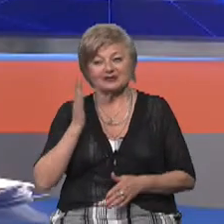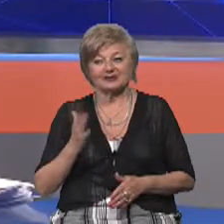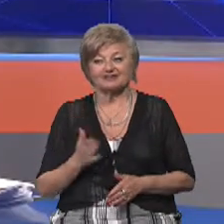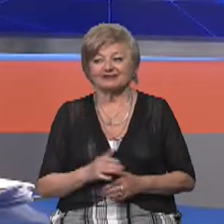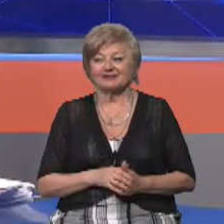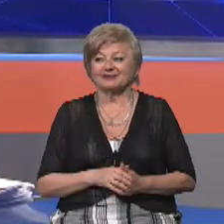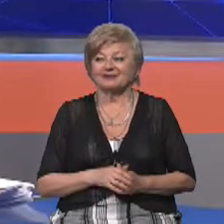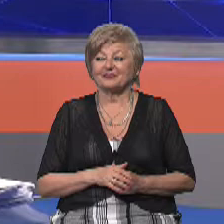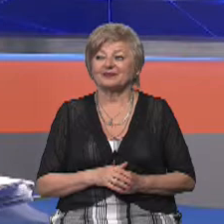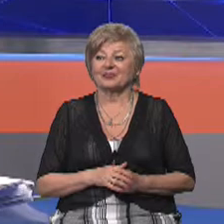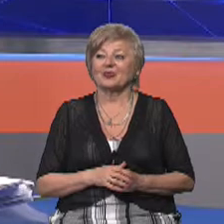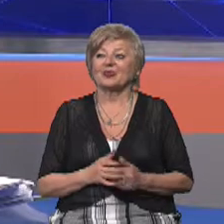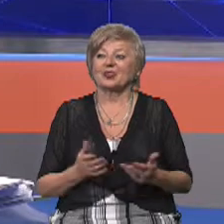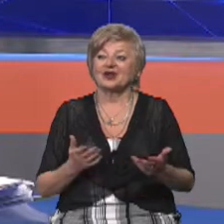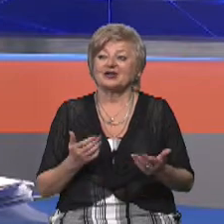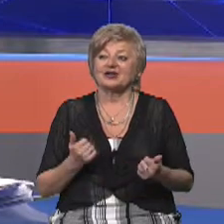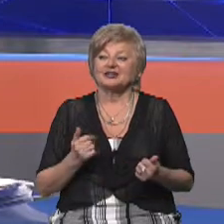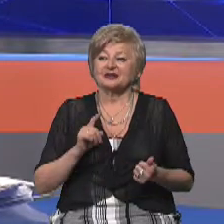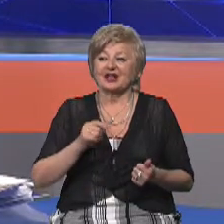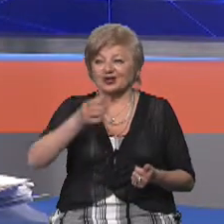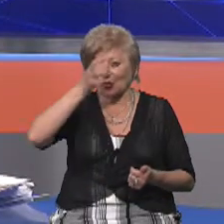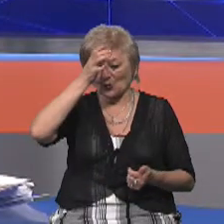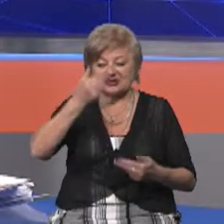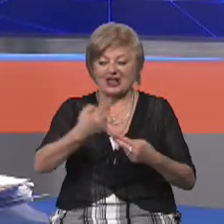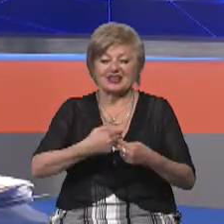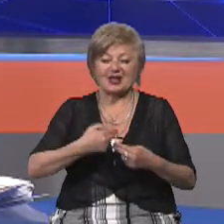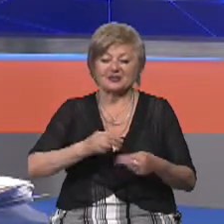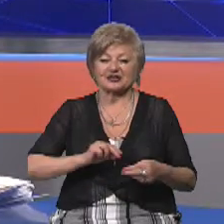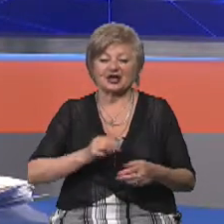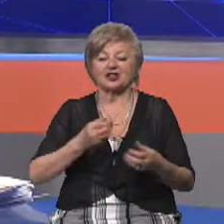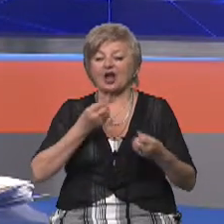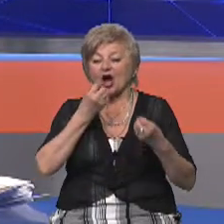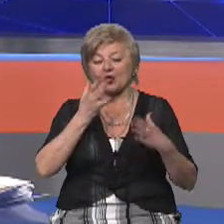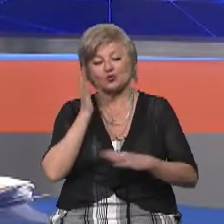І щоб це знання не завадило. Щоб знання не завадило здоровому сну.